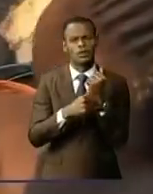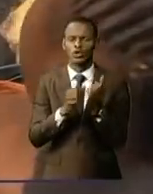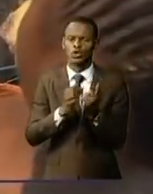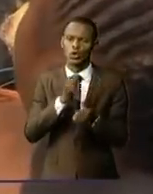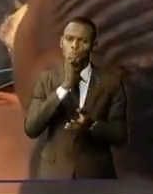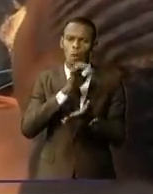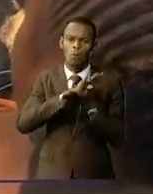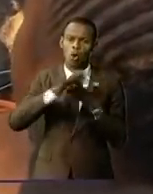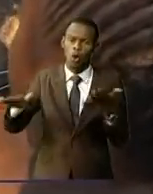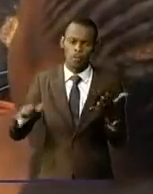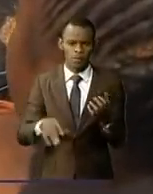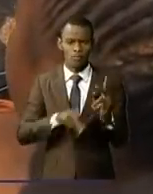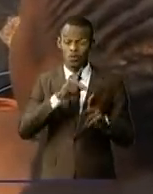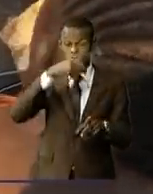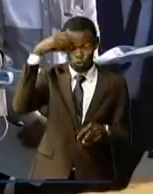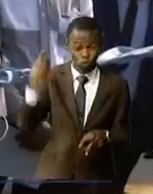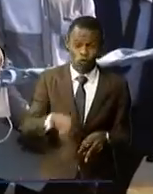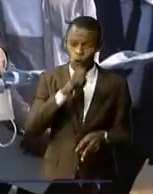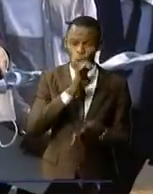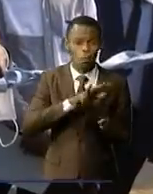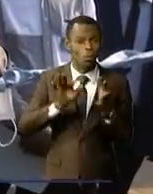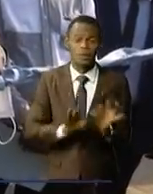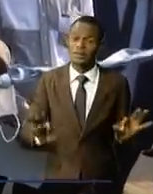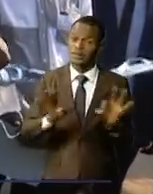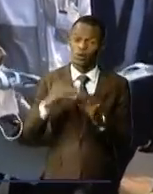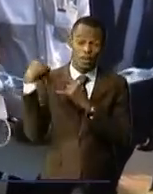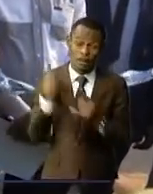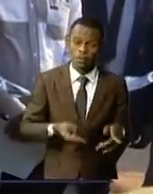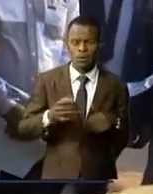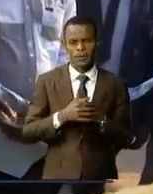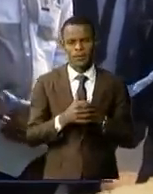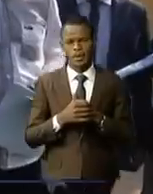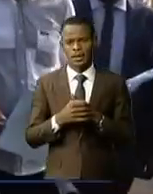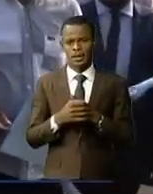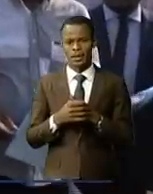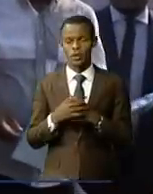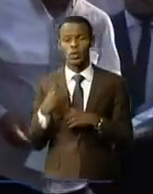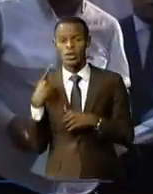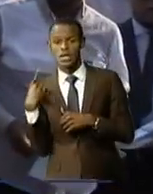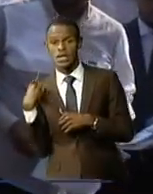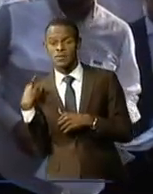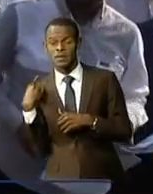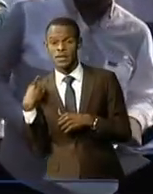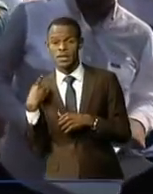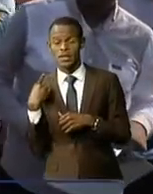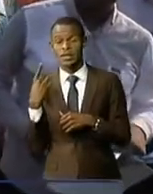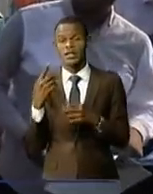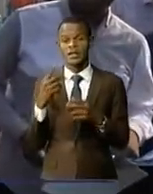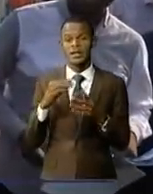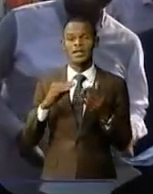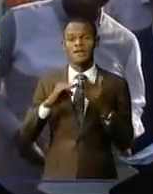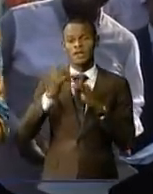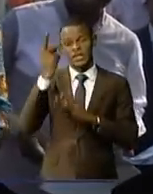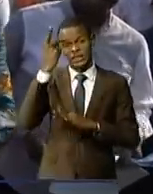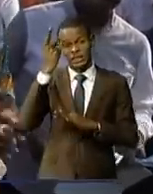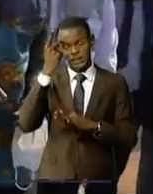Les députés nationaux élus de Kinshasa ont apporté un soutien aux bienfaiteurs qui est le docteur Mugujo. Eliezer Ntamboué,